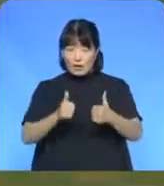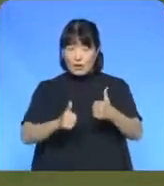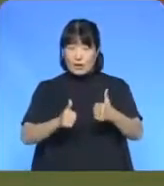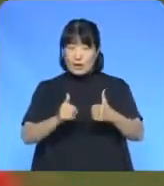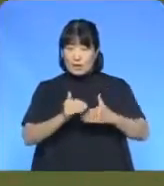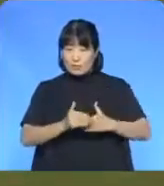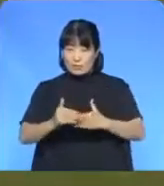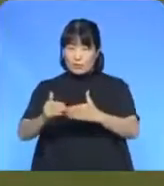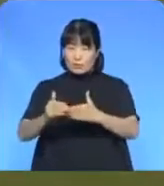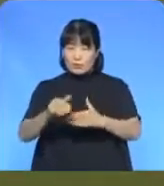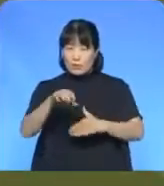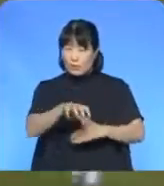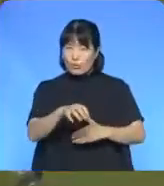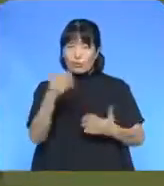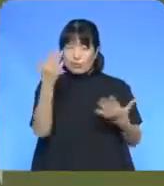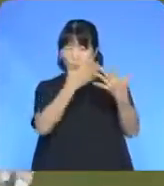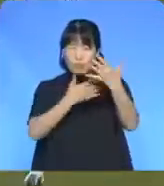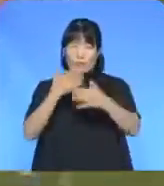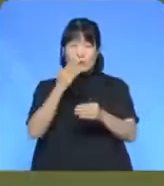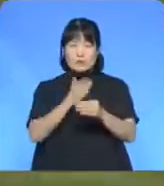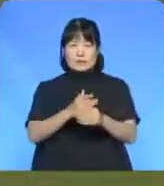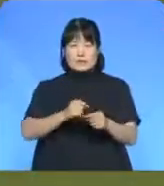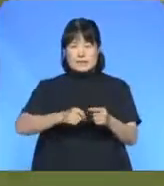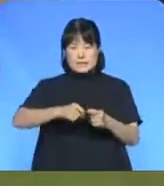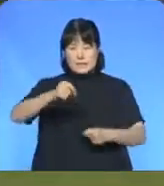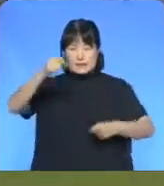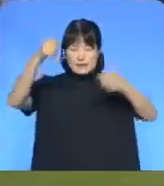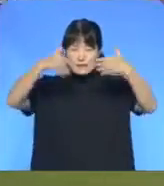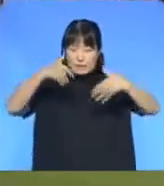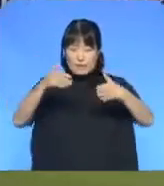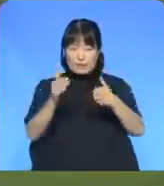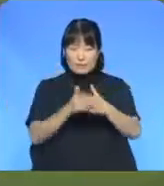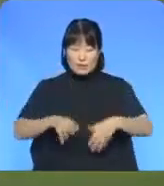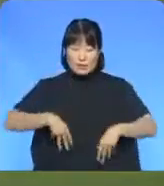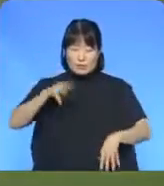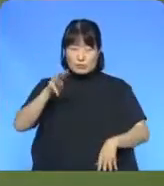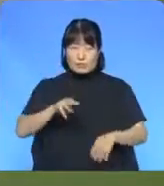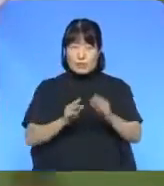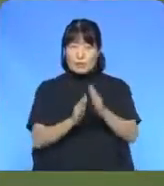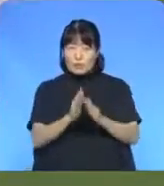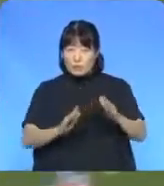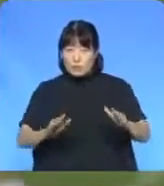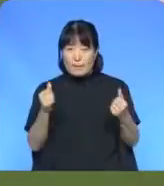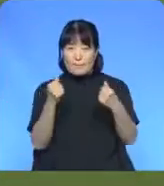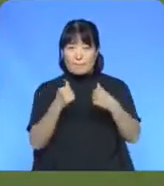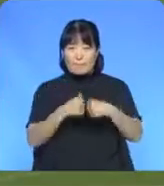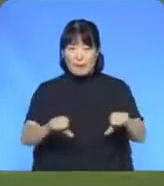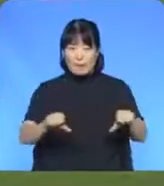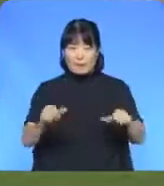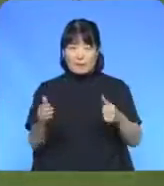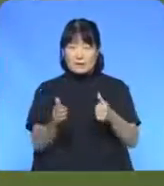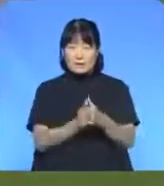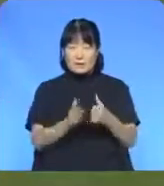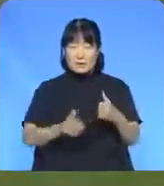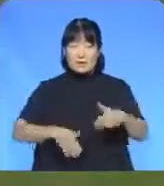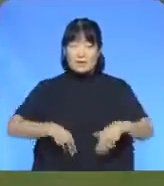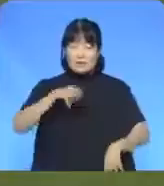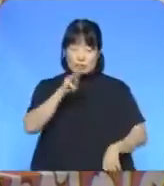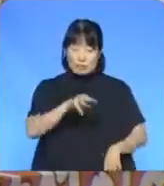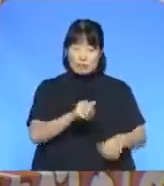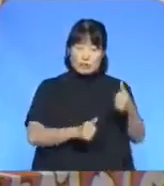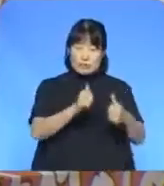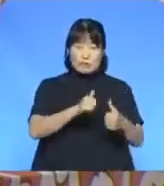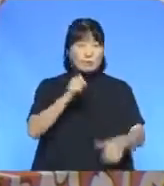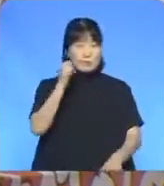일정은 불투명합니다. 긴 장마 등의 여파로 춘천 경기장 잔디가 망가지면서 당분간 춘천 홈 경기가